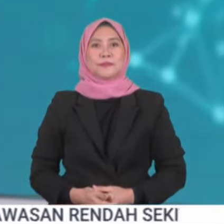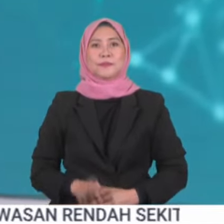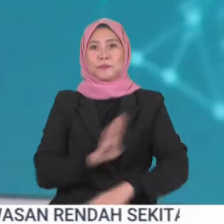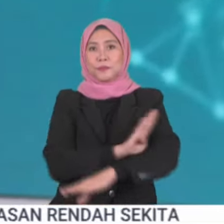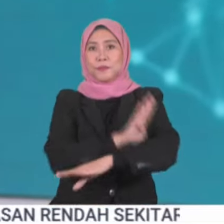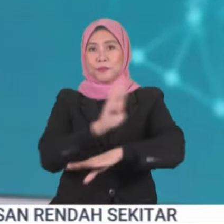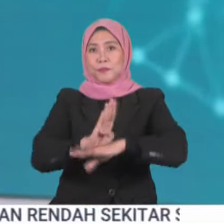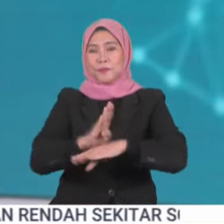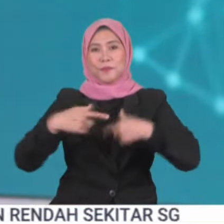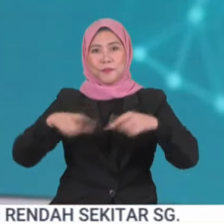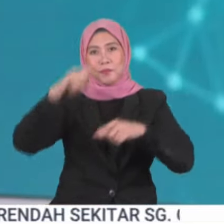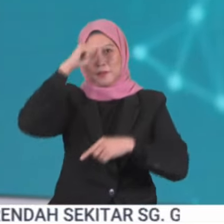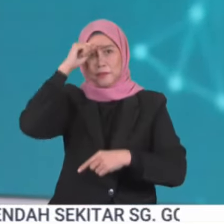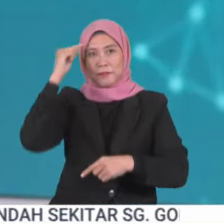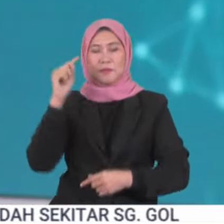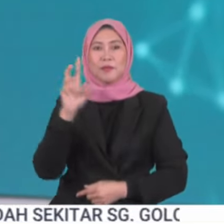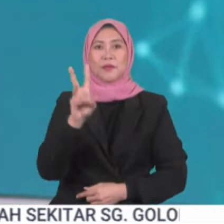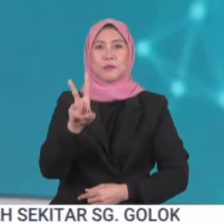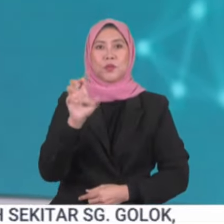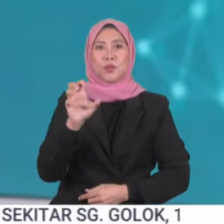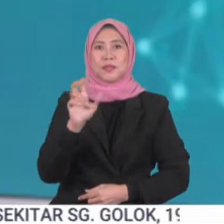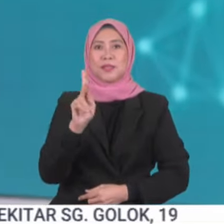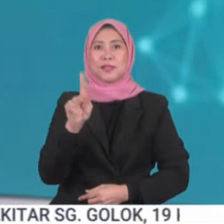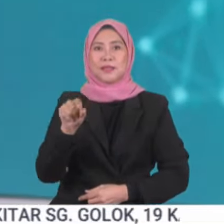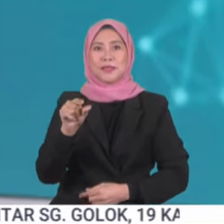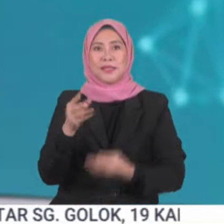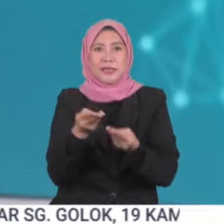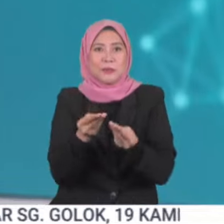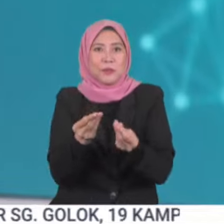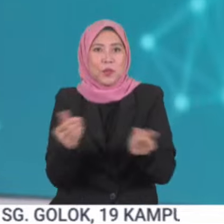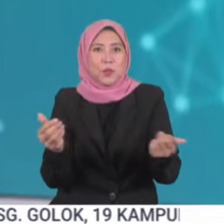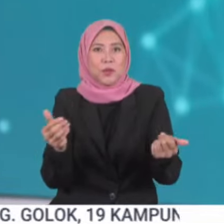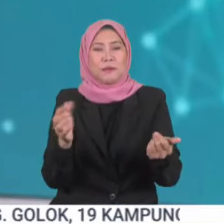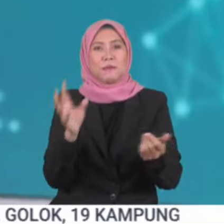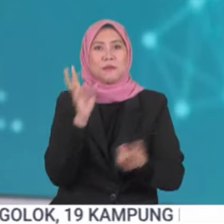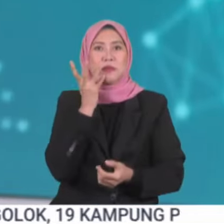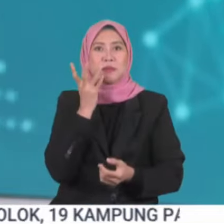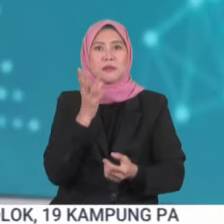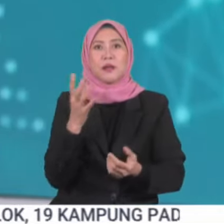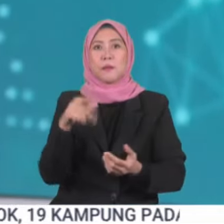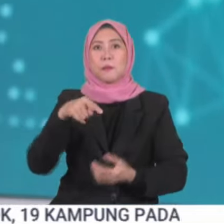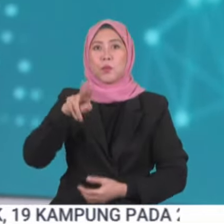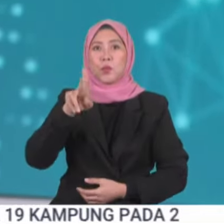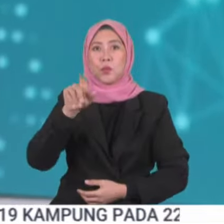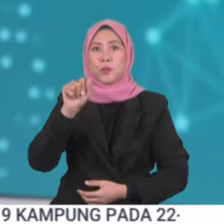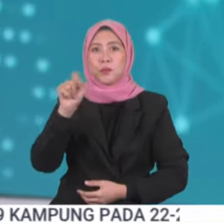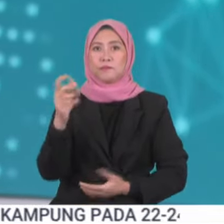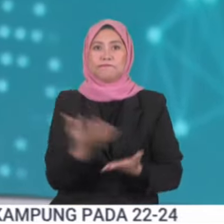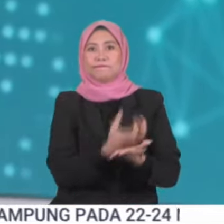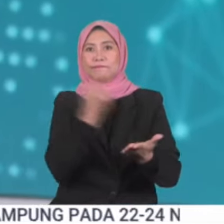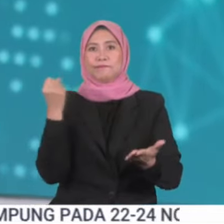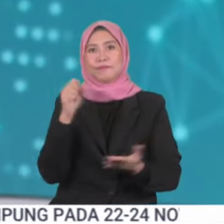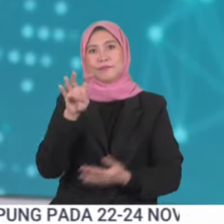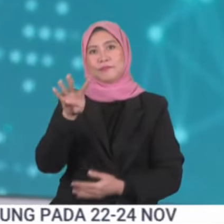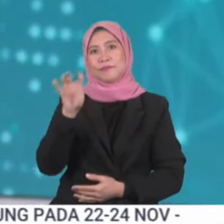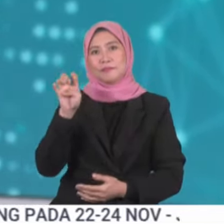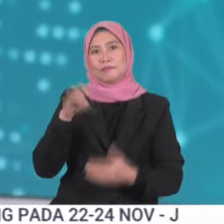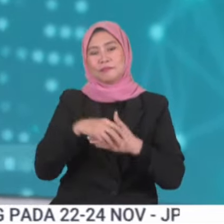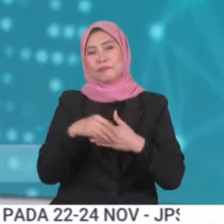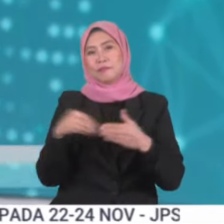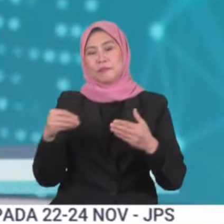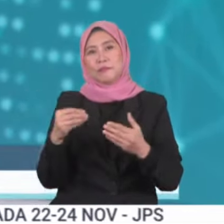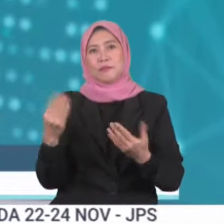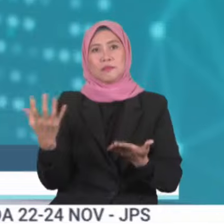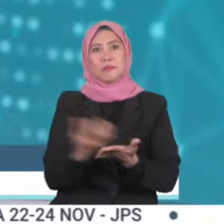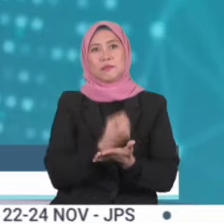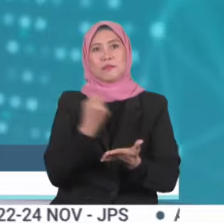Di Bukit Kayu Hitam, 600 kilogram tepung beras dan pulut bernilai RM400 dirampas Jabatan Perkhidmatan Kuarantin dan